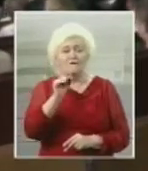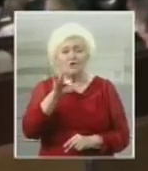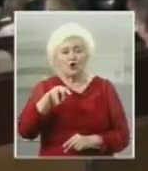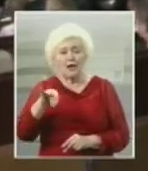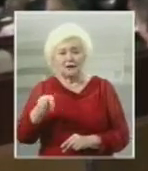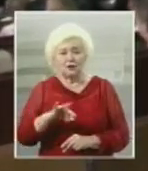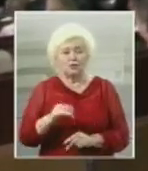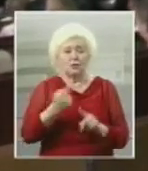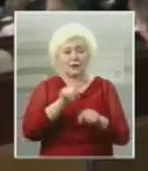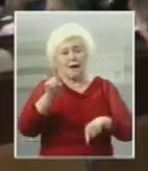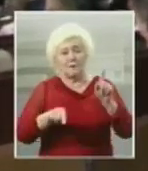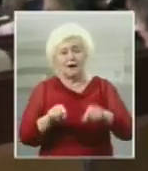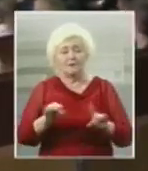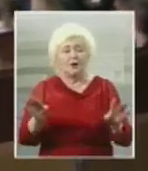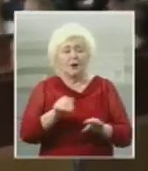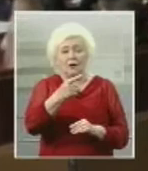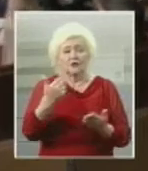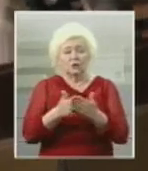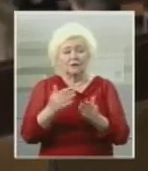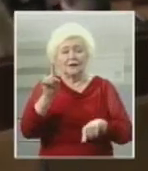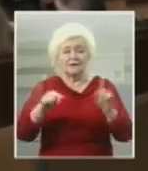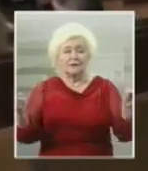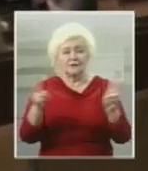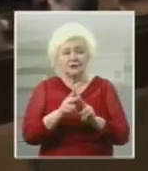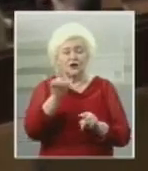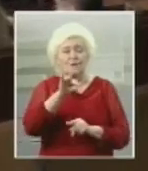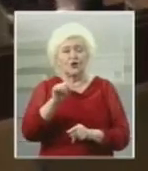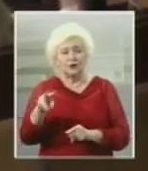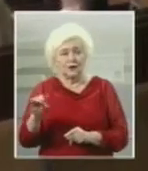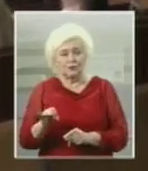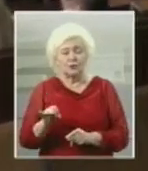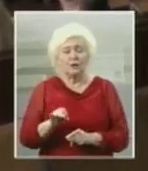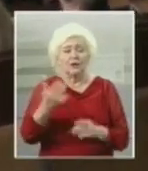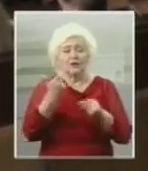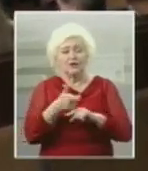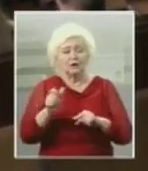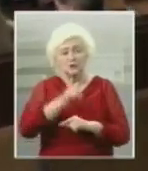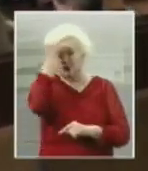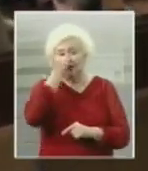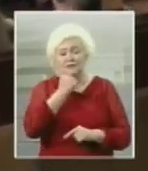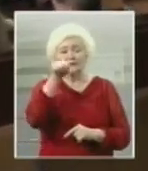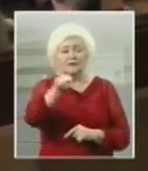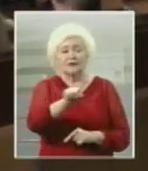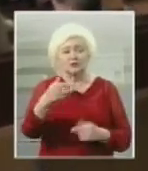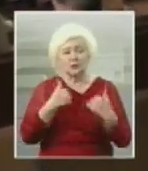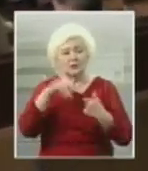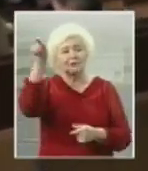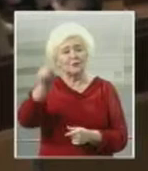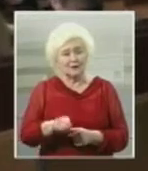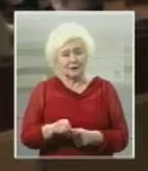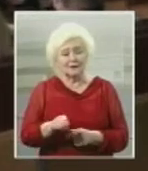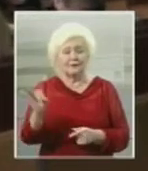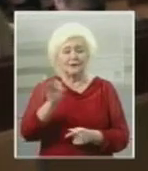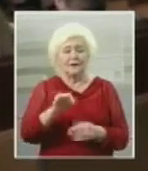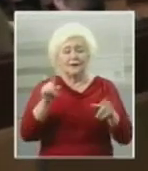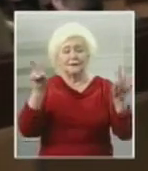я не чула ніколи в Україні, тому що я не зустрічалася з такими видатними людьми. Я дуже вдячна йому за те, що він до нас приїхав. І для